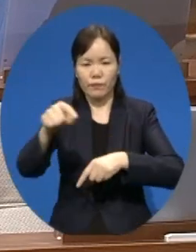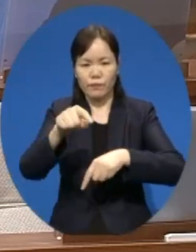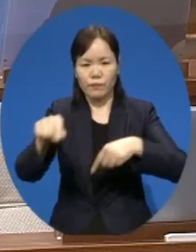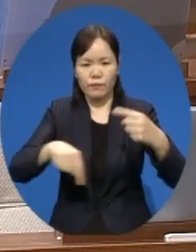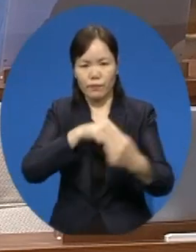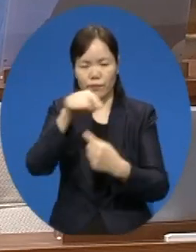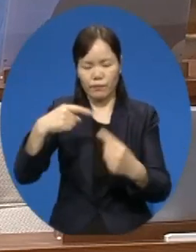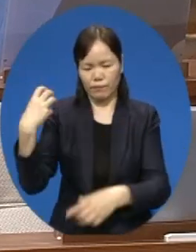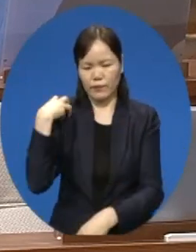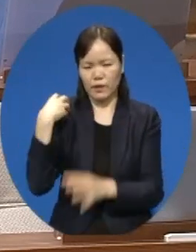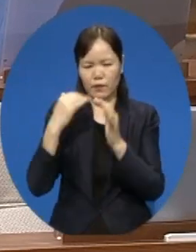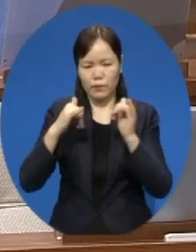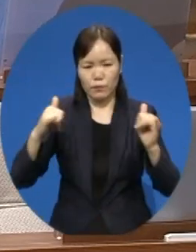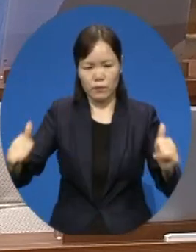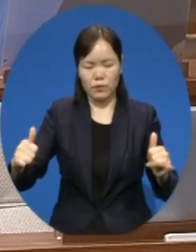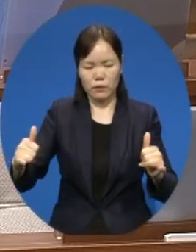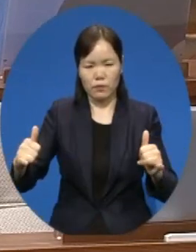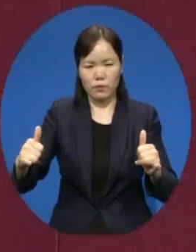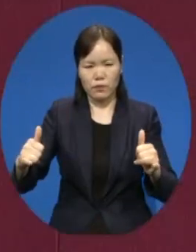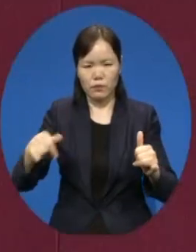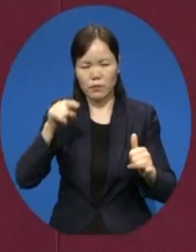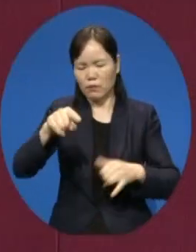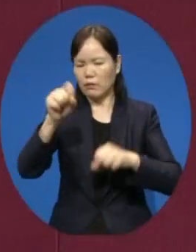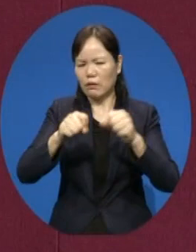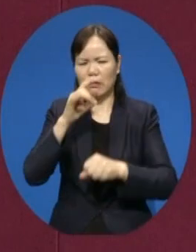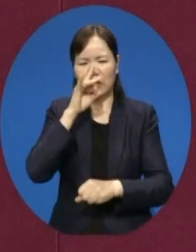사람이 이렇게 무책임하게 한짓하면 안 되는 겁니다.